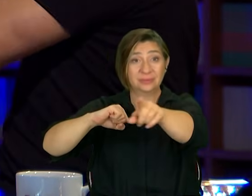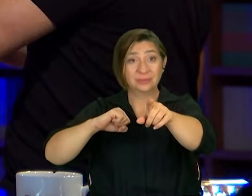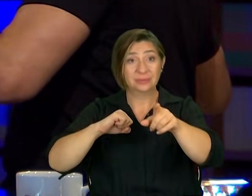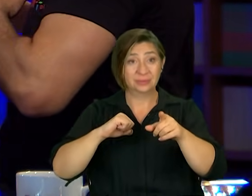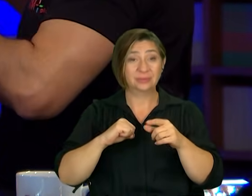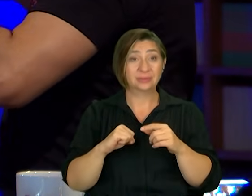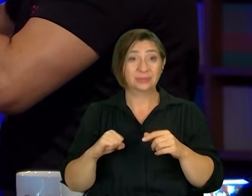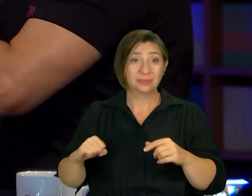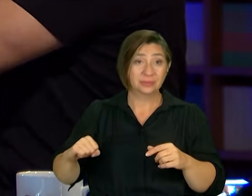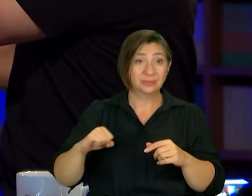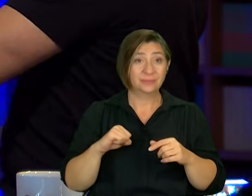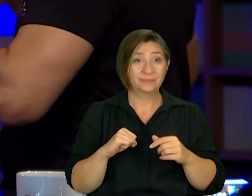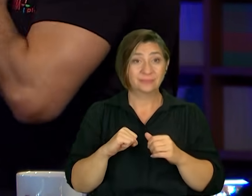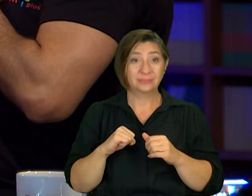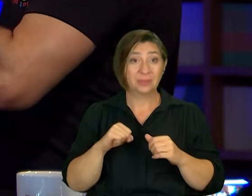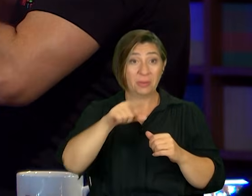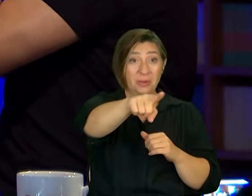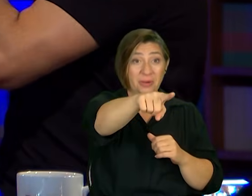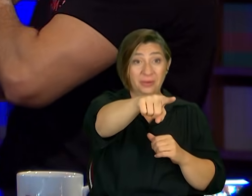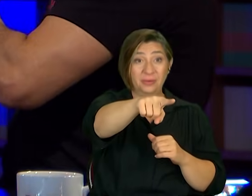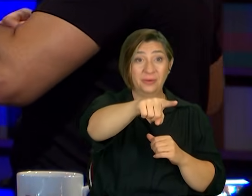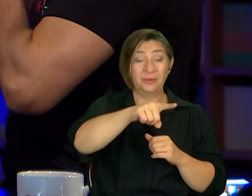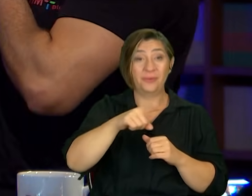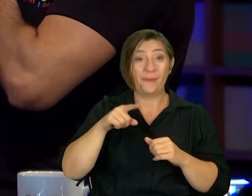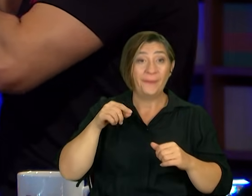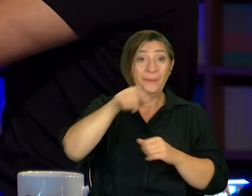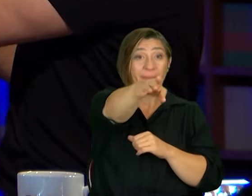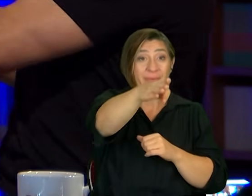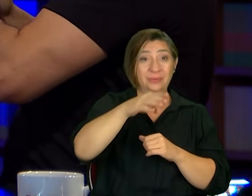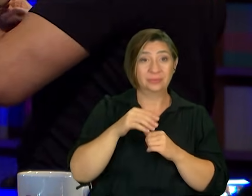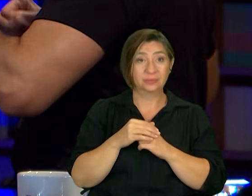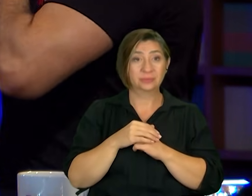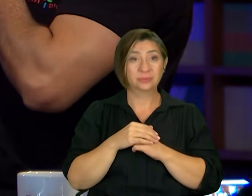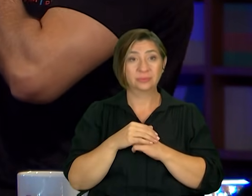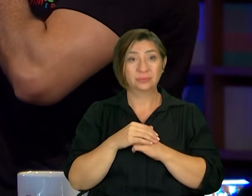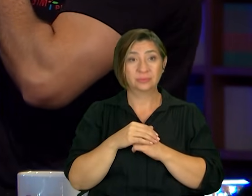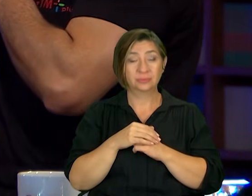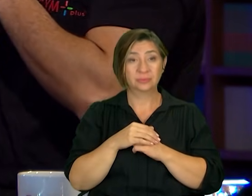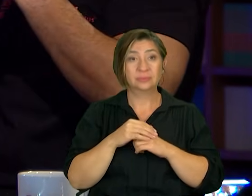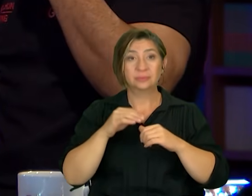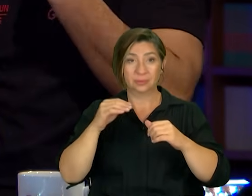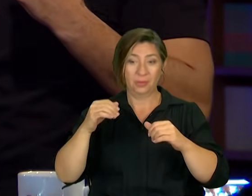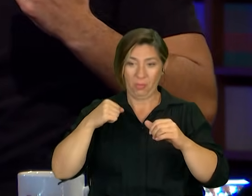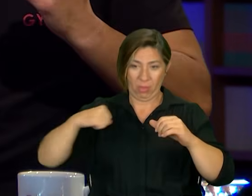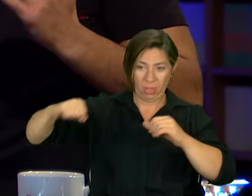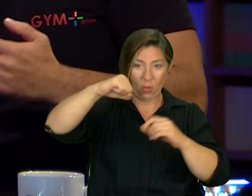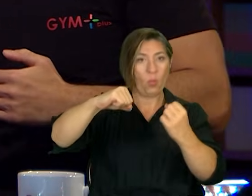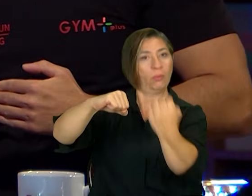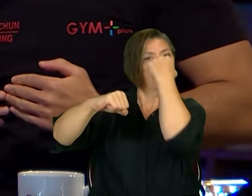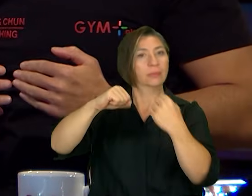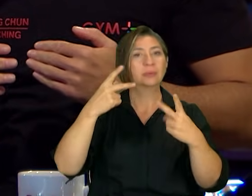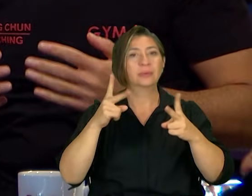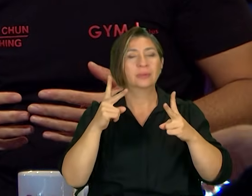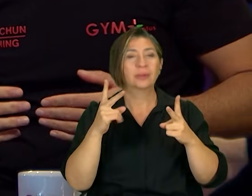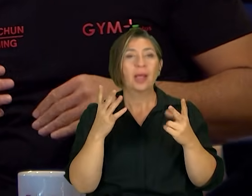yok. Ben vurmaya çalıştığım zaman o en kısa yolu kullanıp direkt bana vurabilir. Hayır, düz yumruk. En kısa yolu kullanıp direkt bana vurabilir. O yüzden Wing